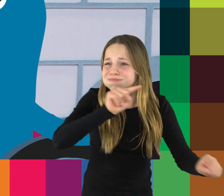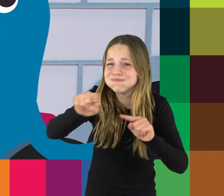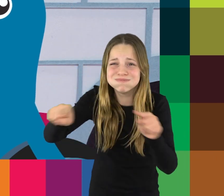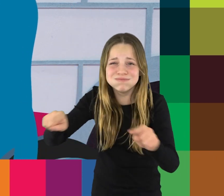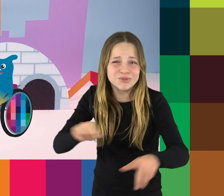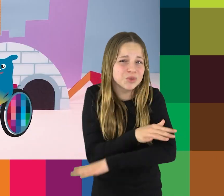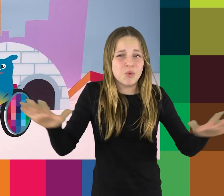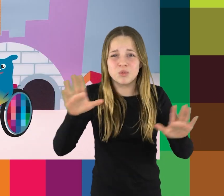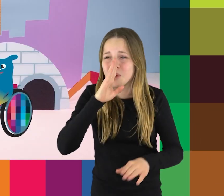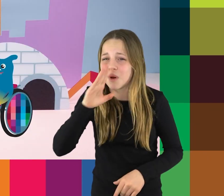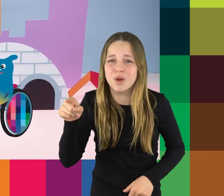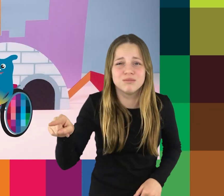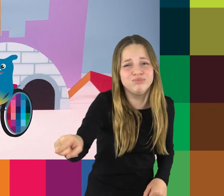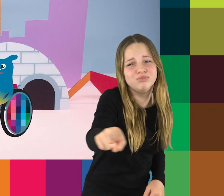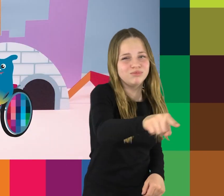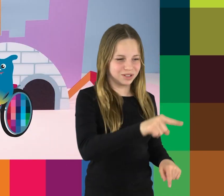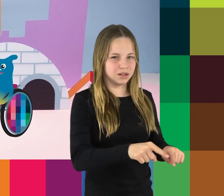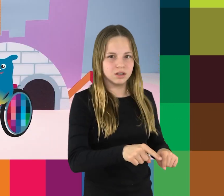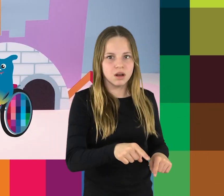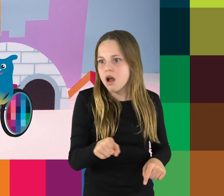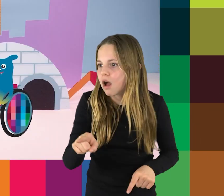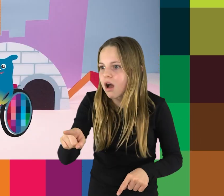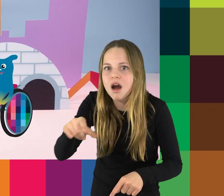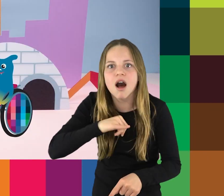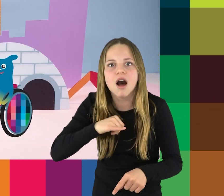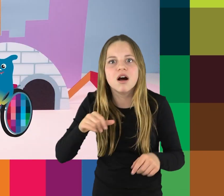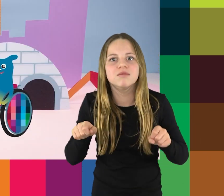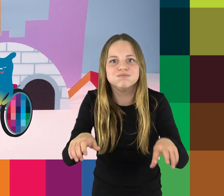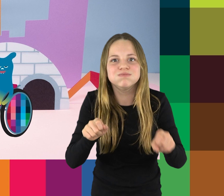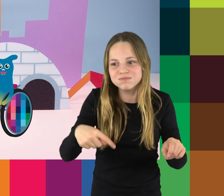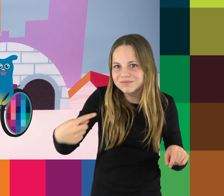du monde entier ont ces droits. J'ai trouvé la couleur sur ton fauteuil